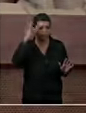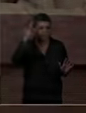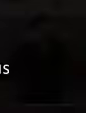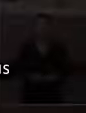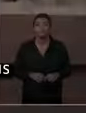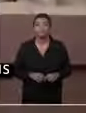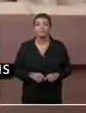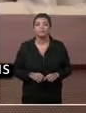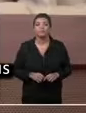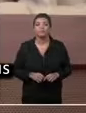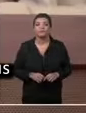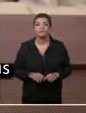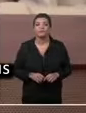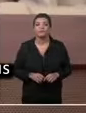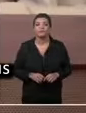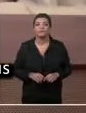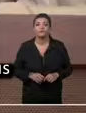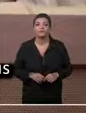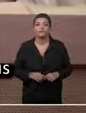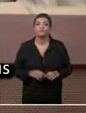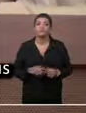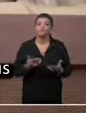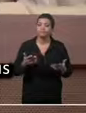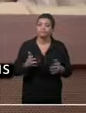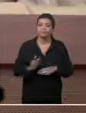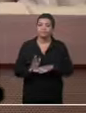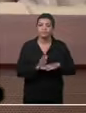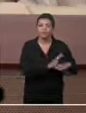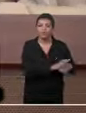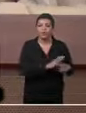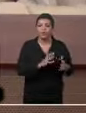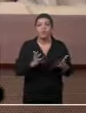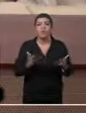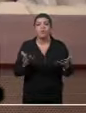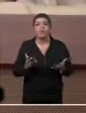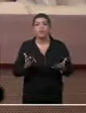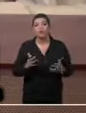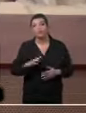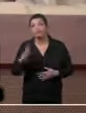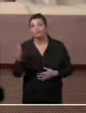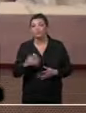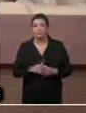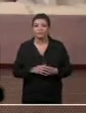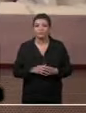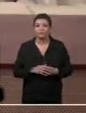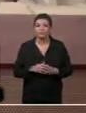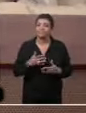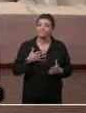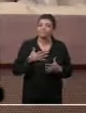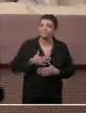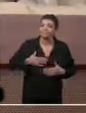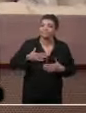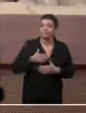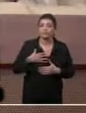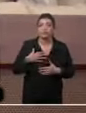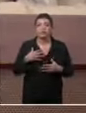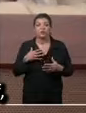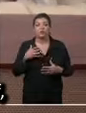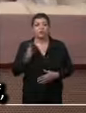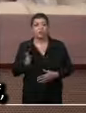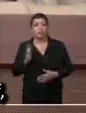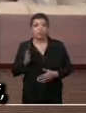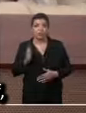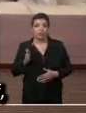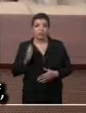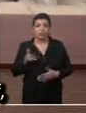au pluriel. Je tiens également à partager avec vous une joie, c'est que Bordeaux, vous le savez, soutient des manifestations sportives